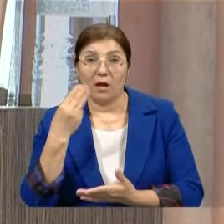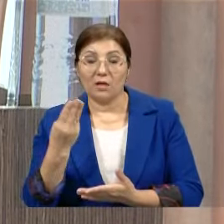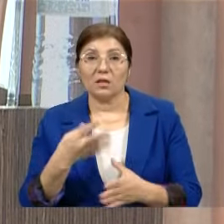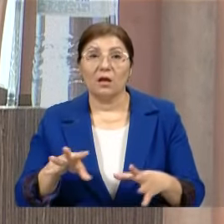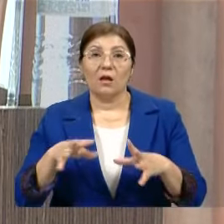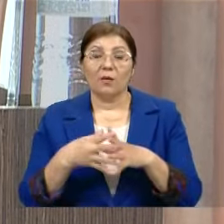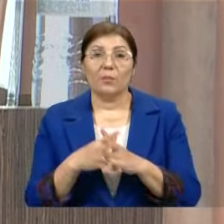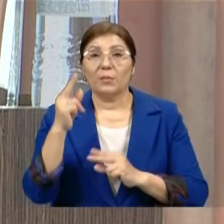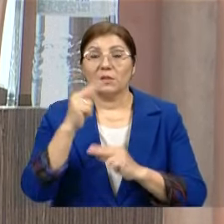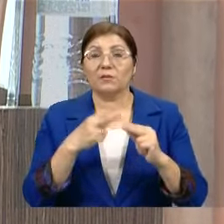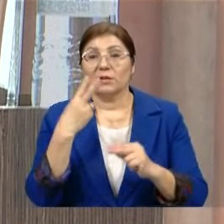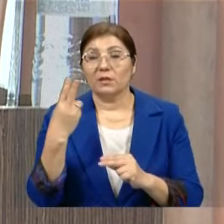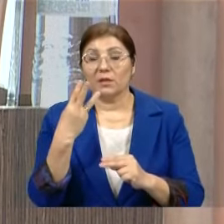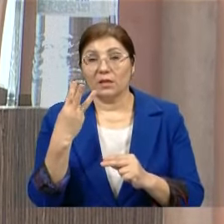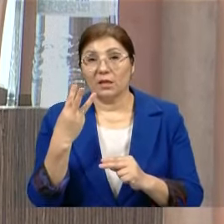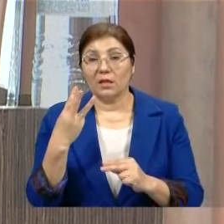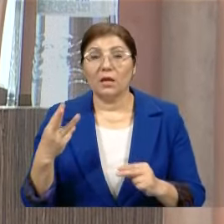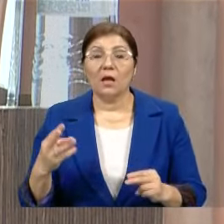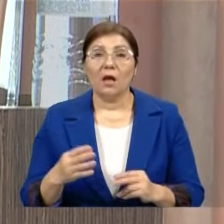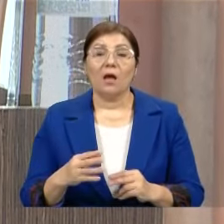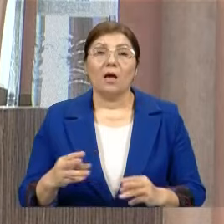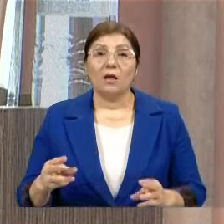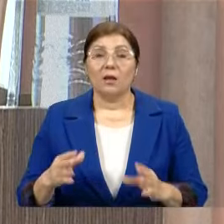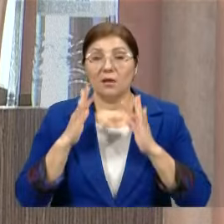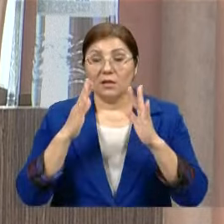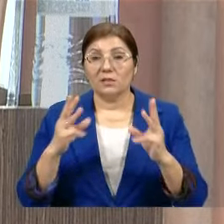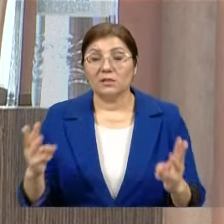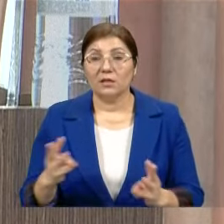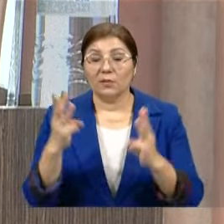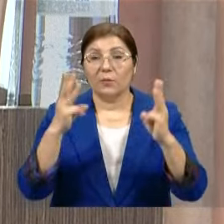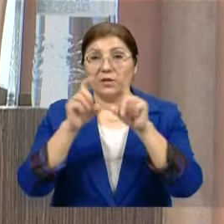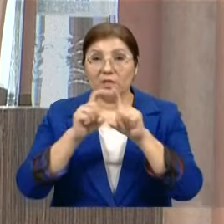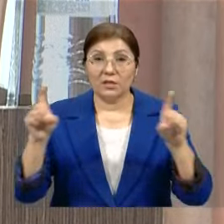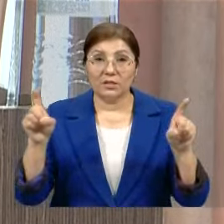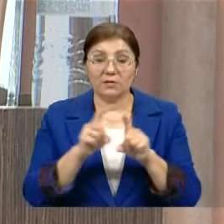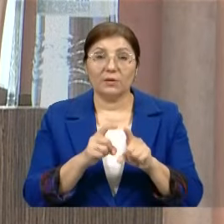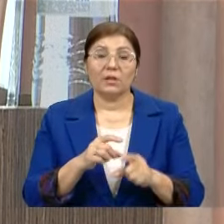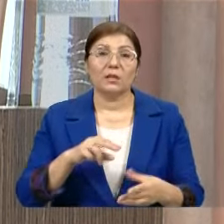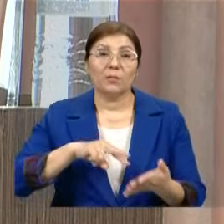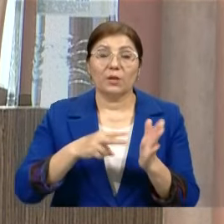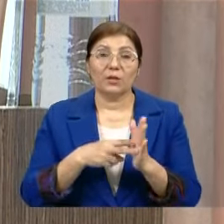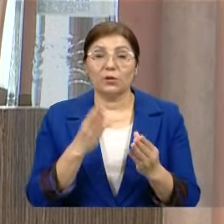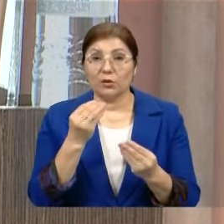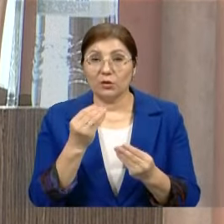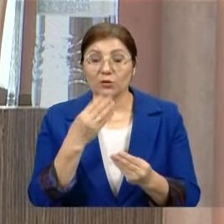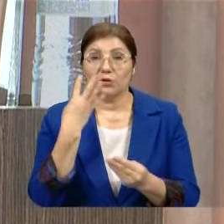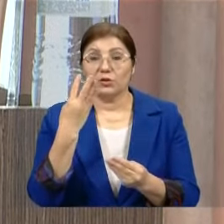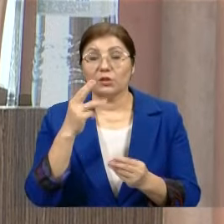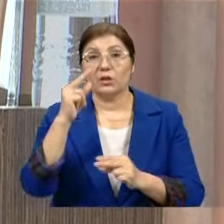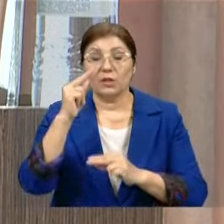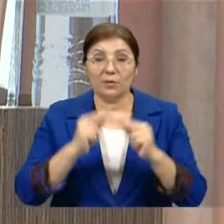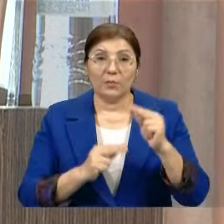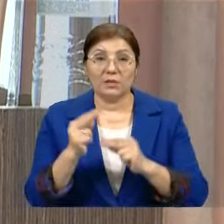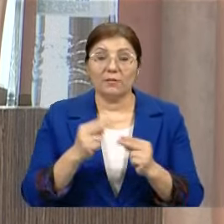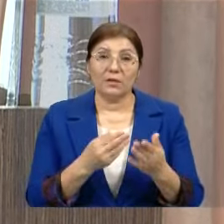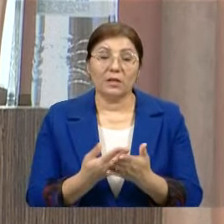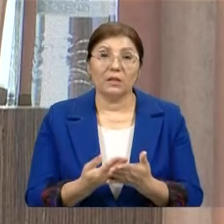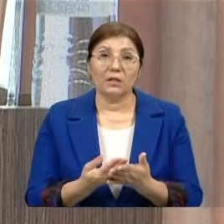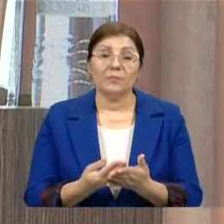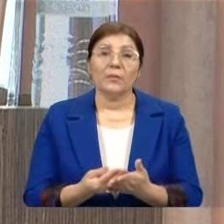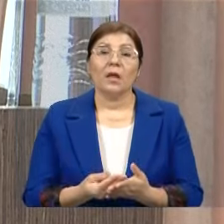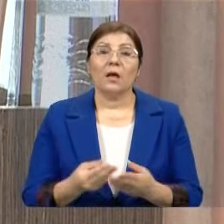этого строятся 3 лесные пожарные станции. В следующем году приступят к строительству еще 4. Но самым важным остается нерешенным вопрос строительства